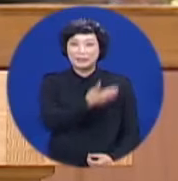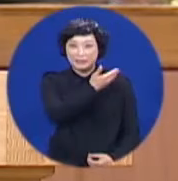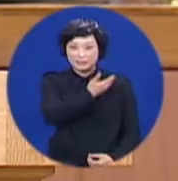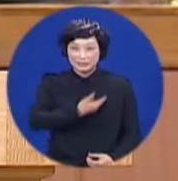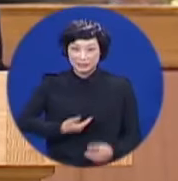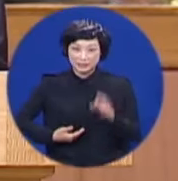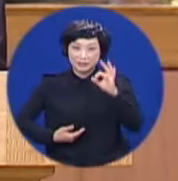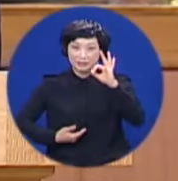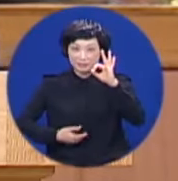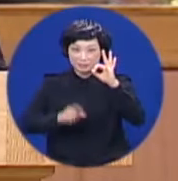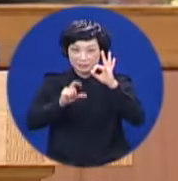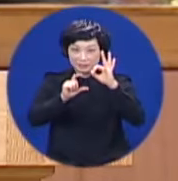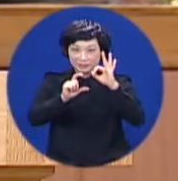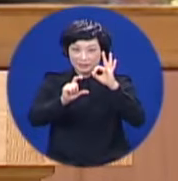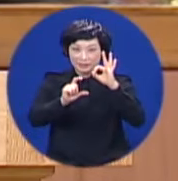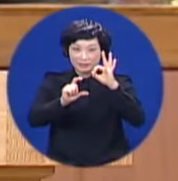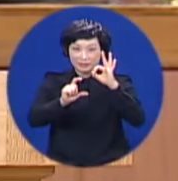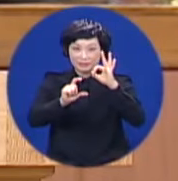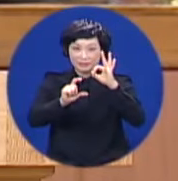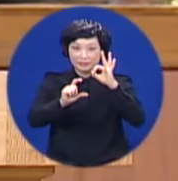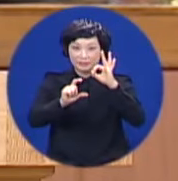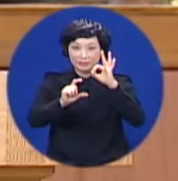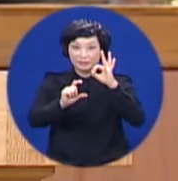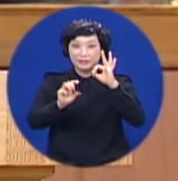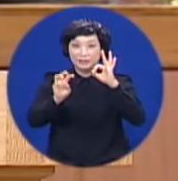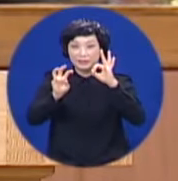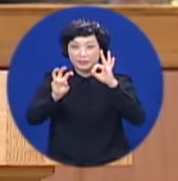사도행전 10장